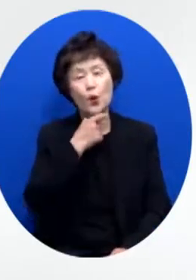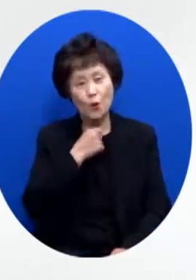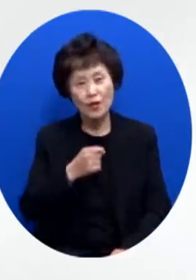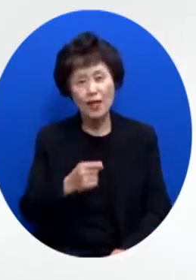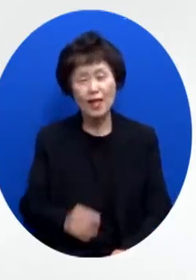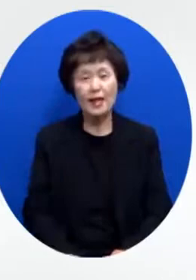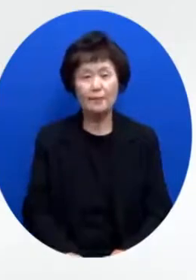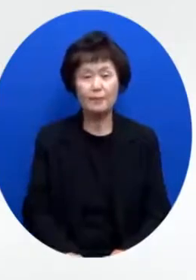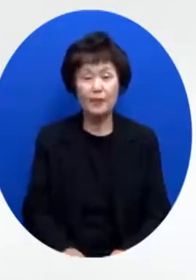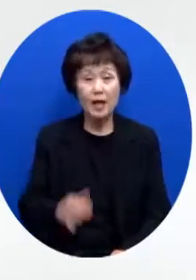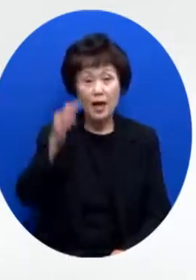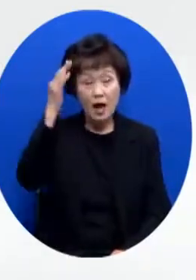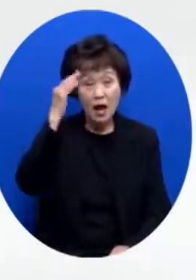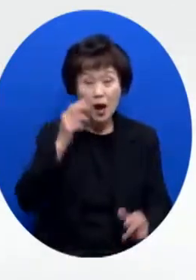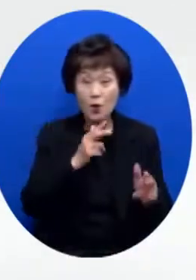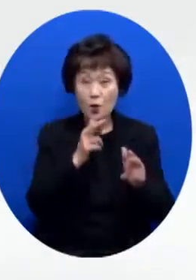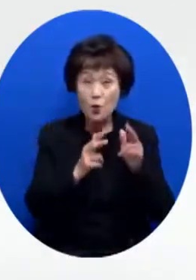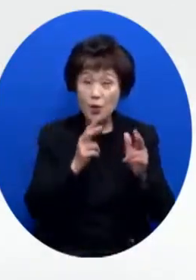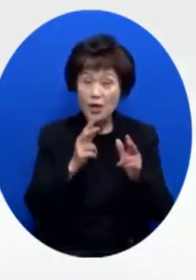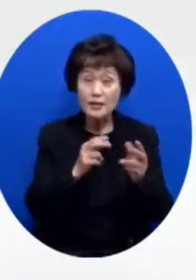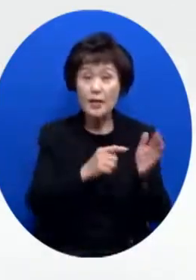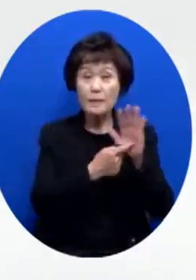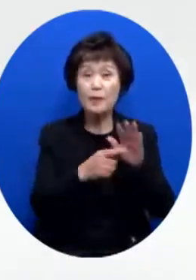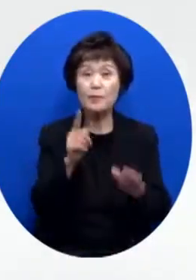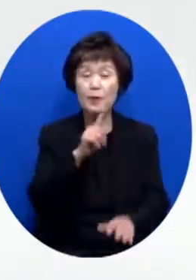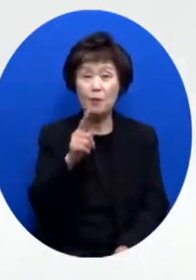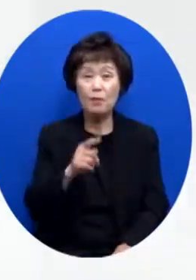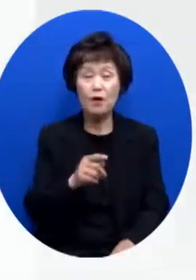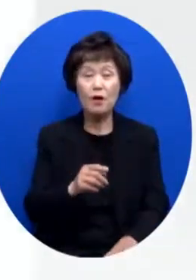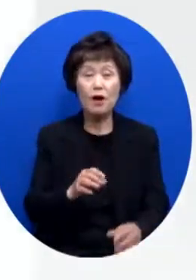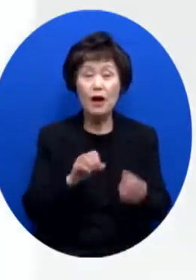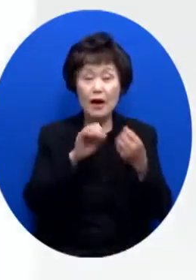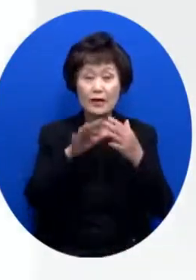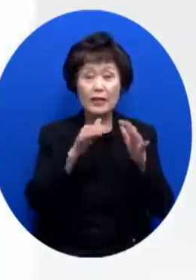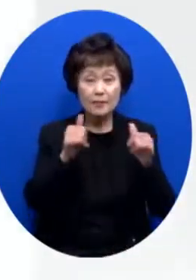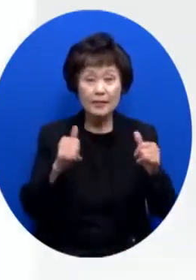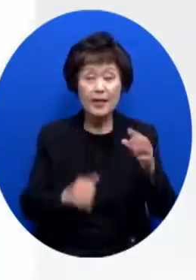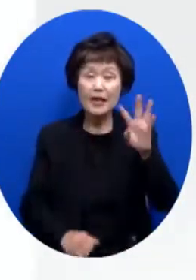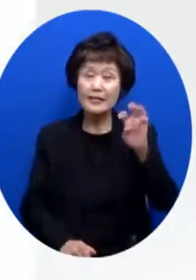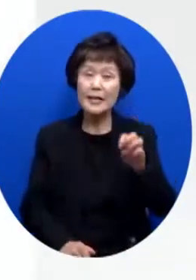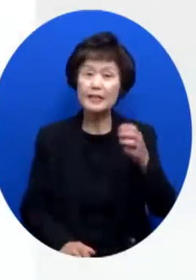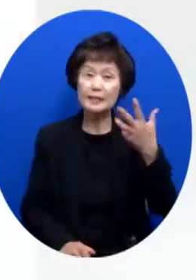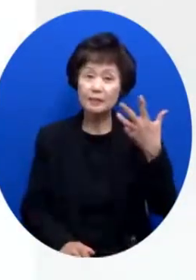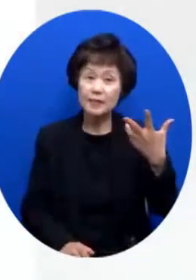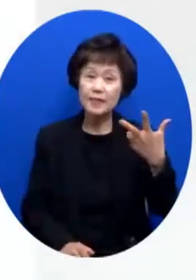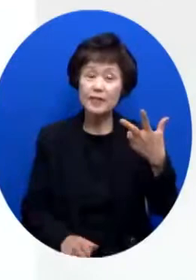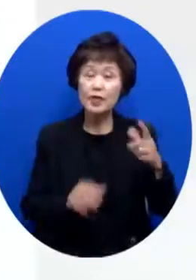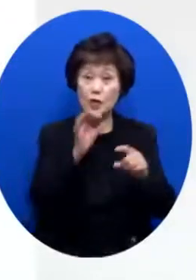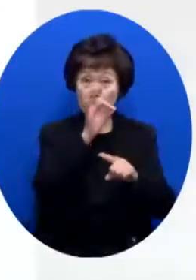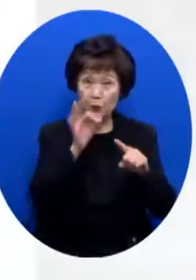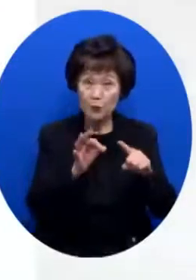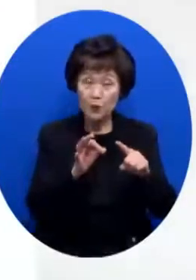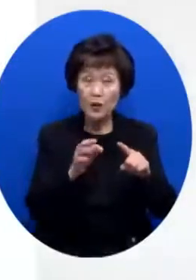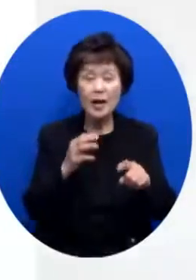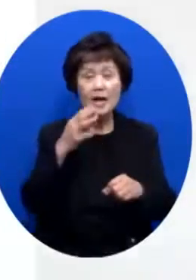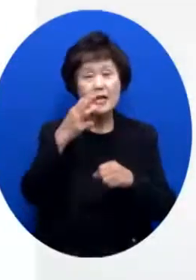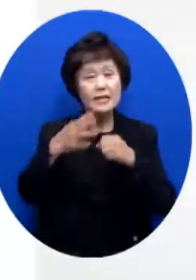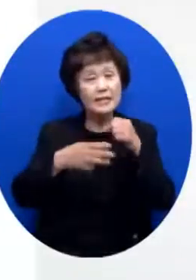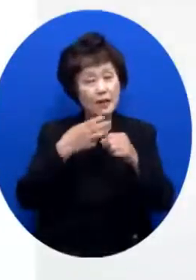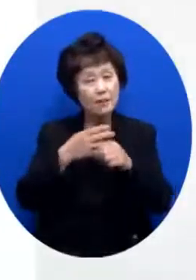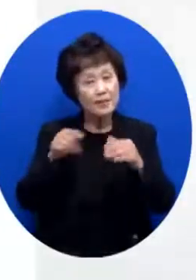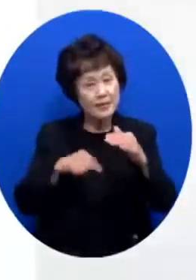문화체육관광부와 한국관광공사가 발표한 자료에 따르면 전체 응답자의 47%가 3년 안에 우리나라에 방문할 의향이